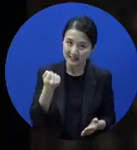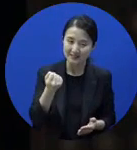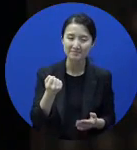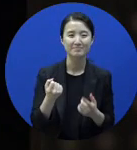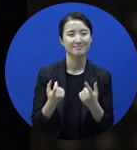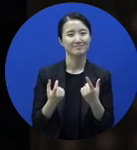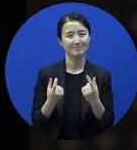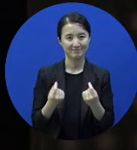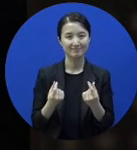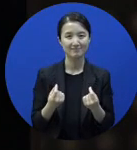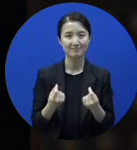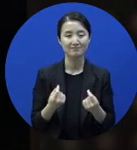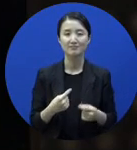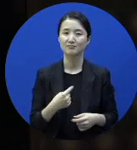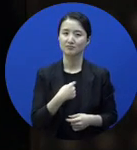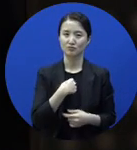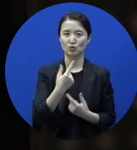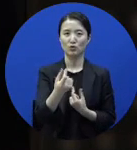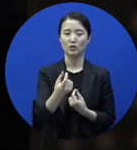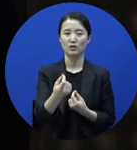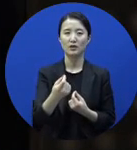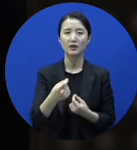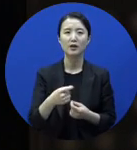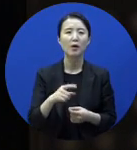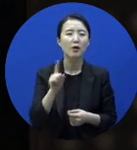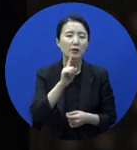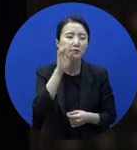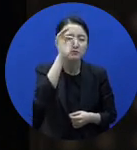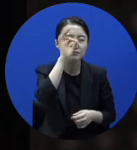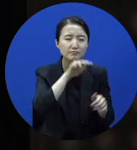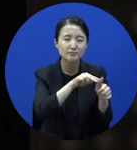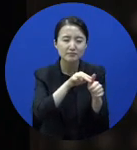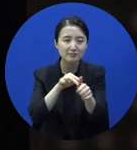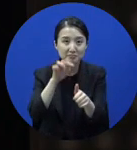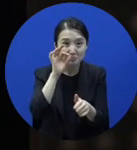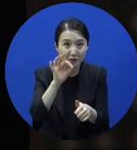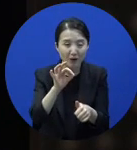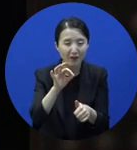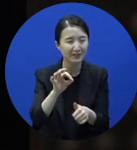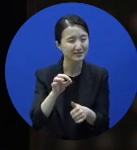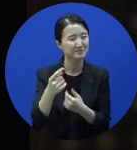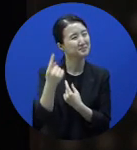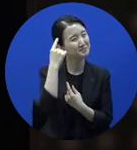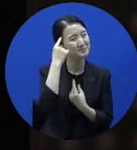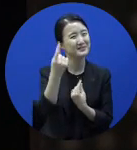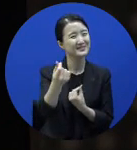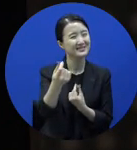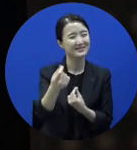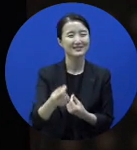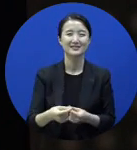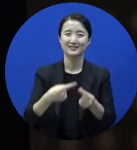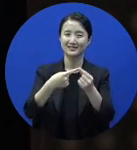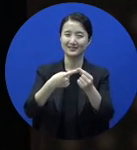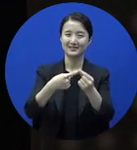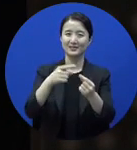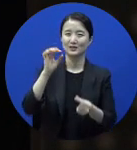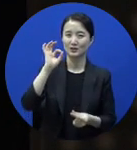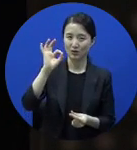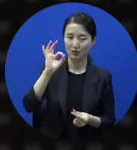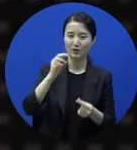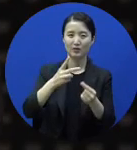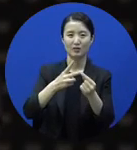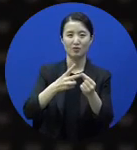네. 저도 한번 찾아봤는데, 크게 이제 돈. 네, 그렇죠. 돈. 그 다음에 이제 건강,